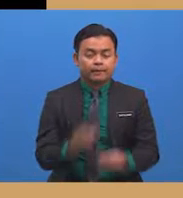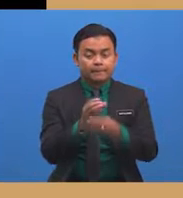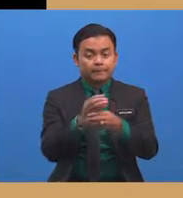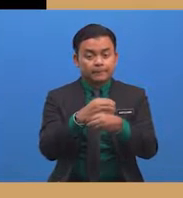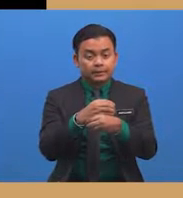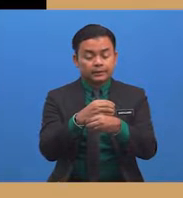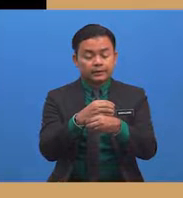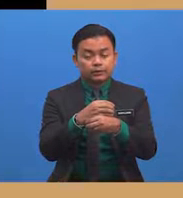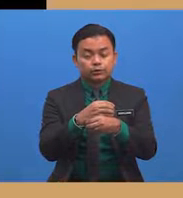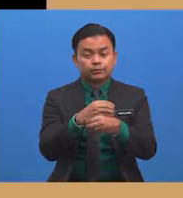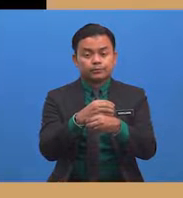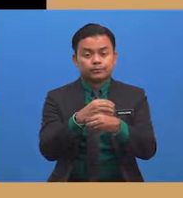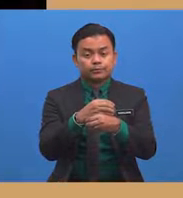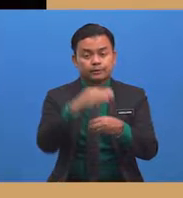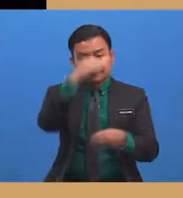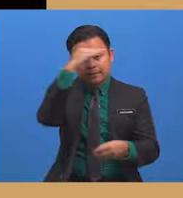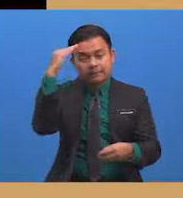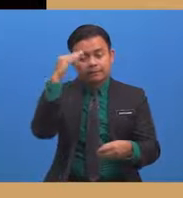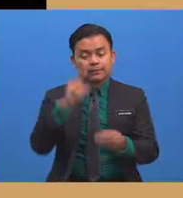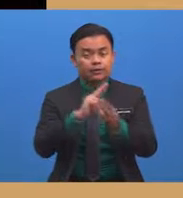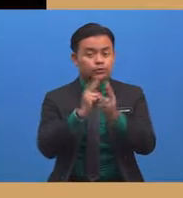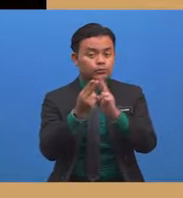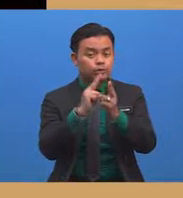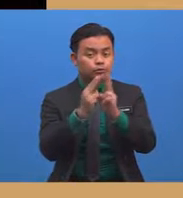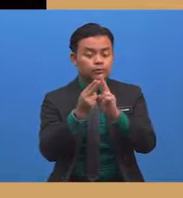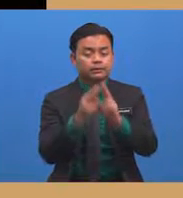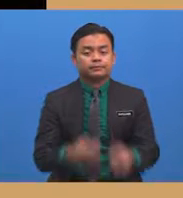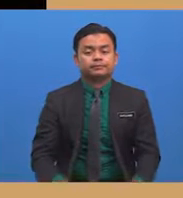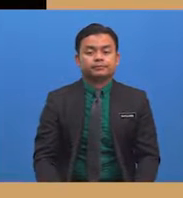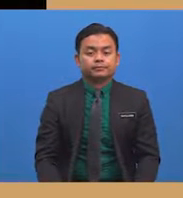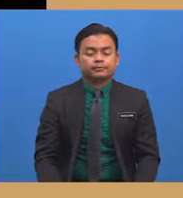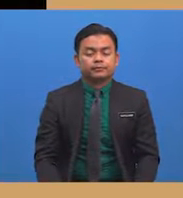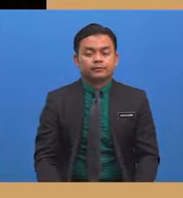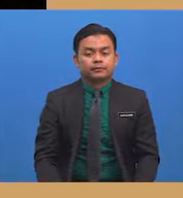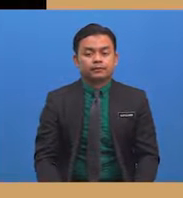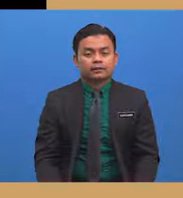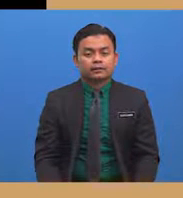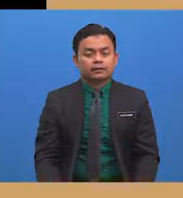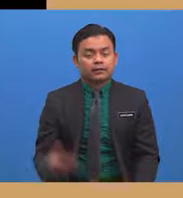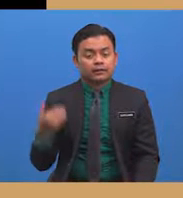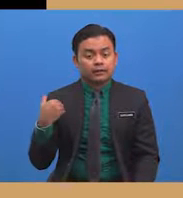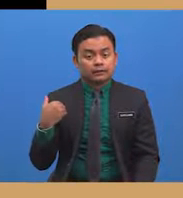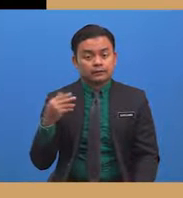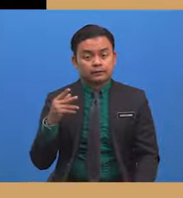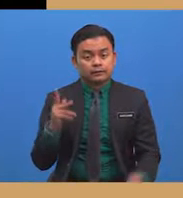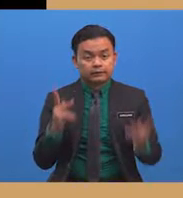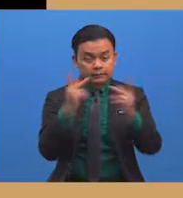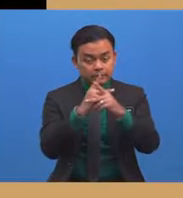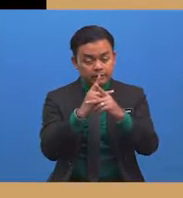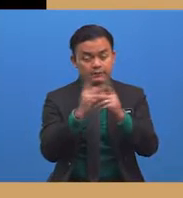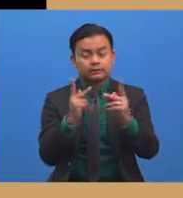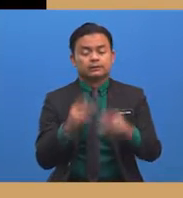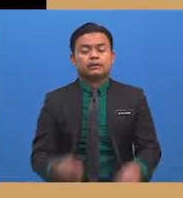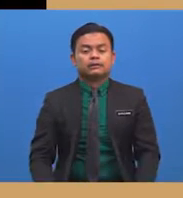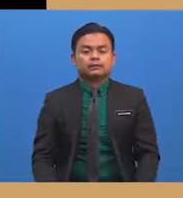putih. Bayang-bayang di skrin putih berubah-ubah bentuknya. Adakala berbentuk mark, adakala berbentuk